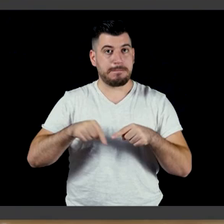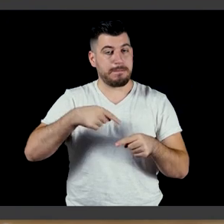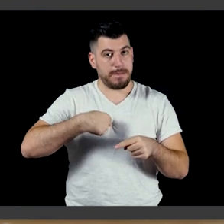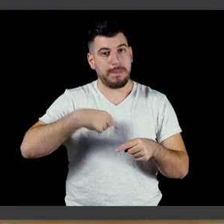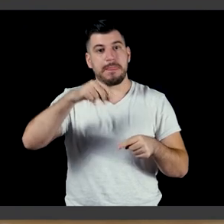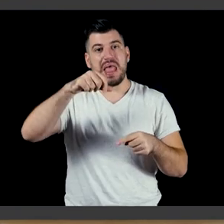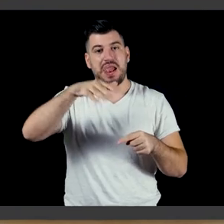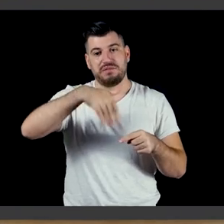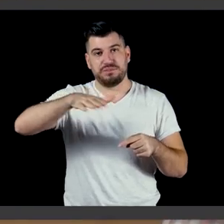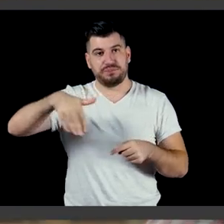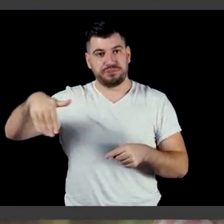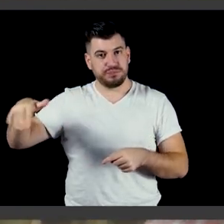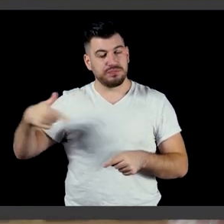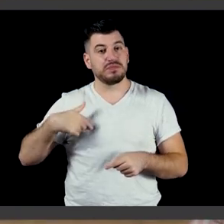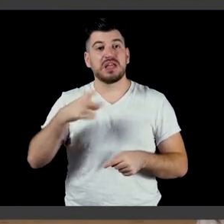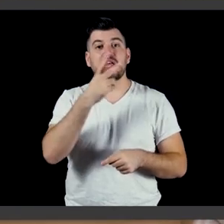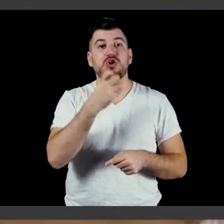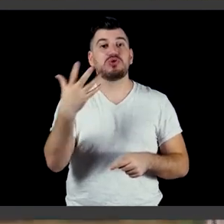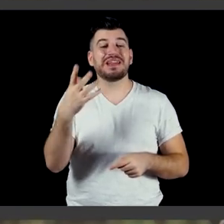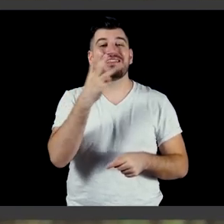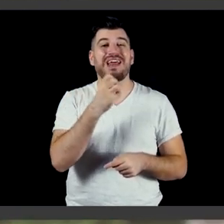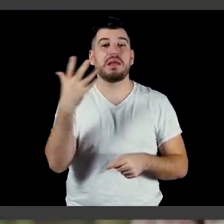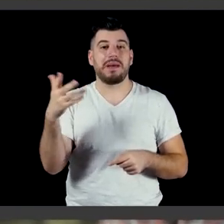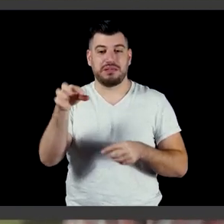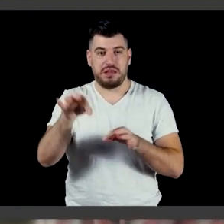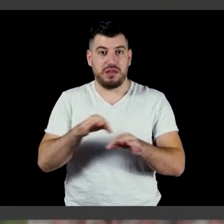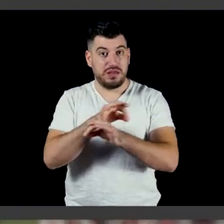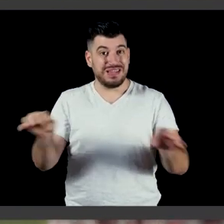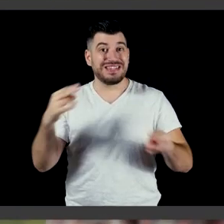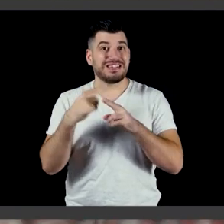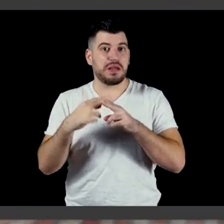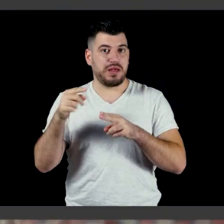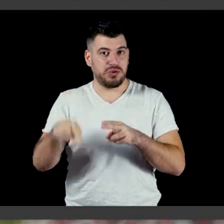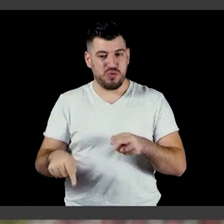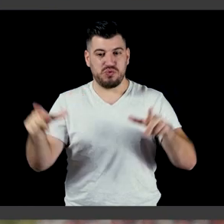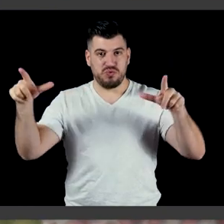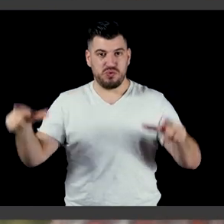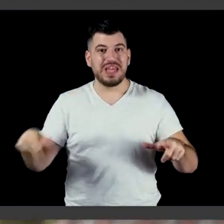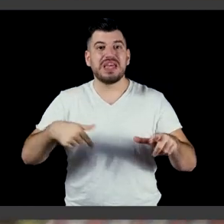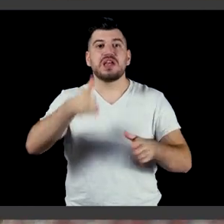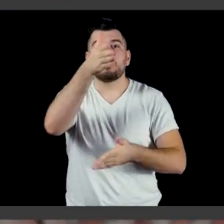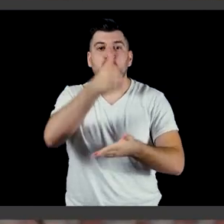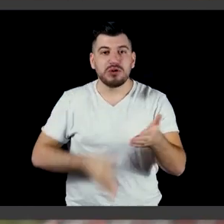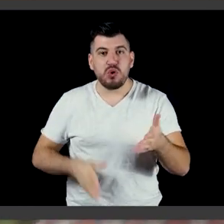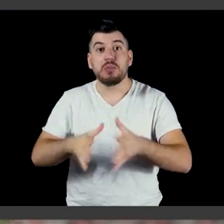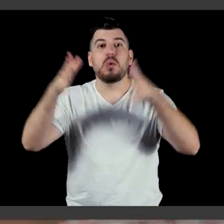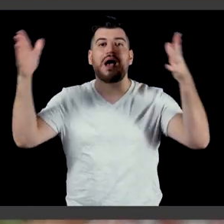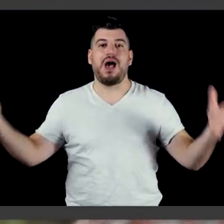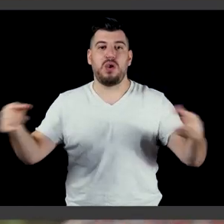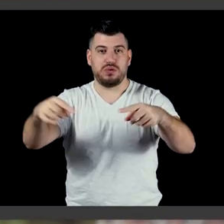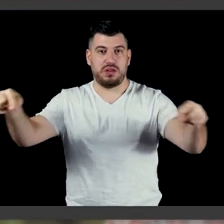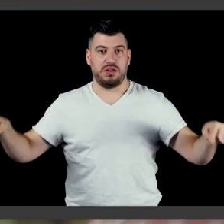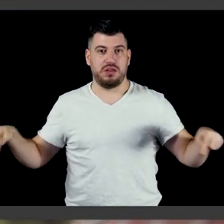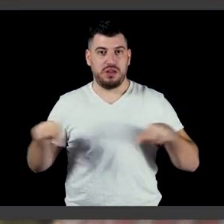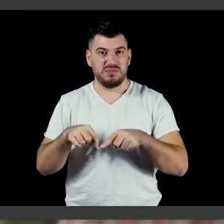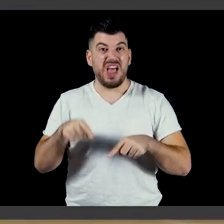πολύ σημαντικό η απόσταση, αν μπορείτε να πάρετε ένα χαράκι να μετρήσετε, γιατί είναι περίπου το μισό από το μεγάλο ταψί. Σε περίπτωση που θέλετε να κάνετε μεγάλο ταψί,